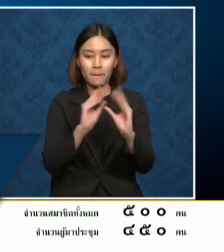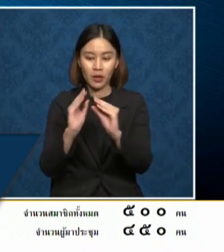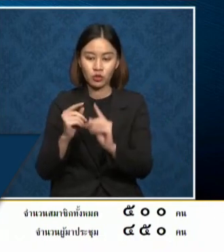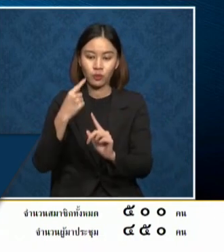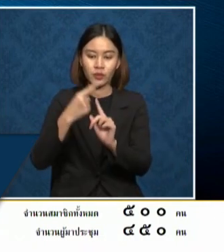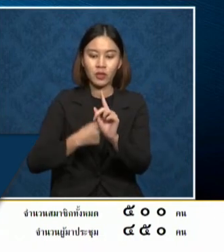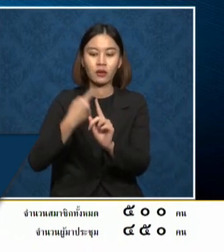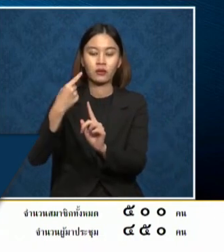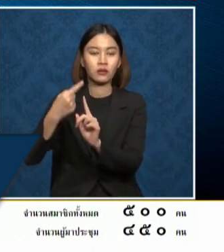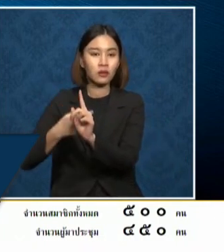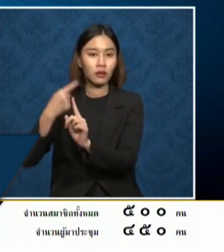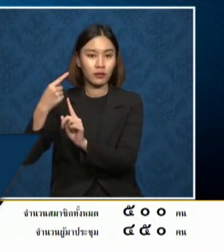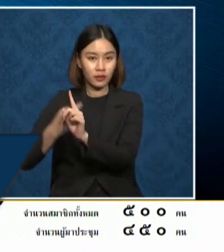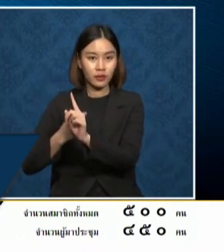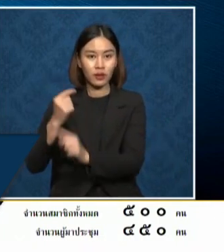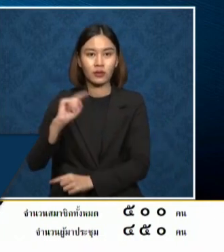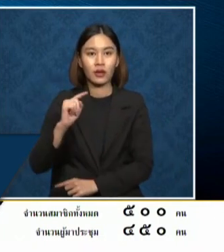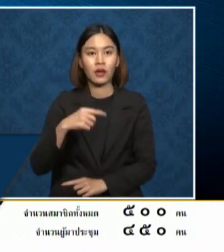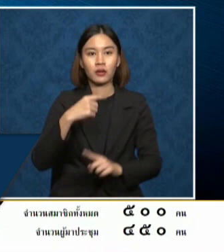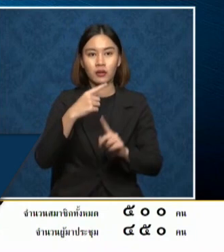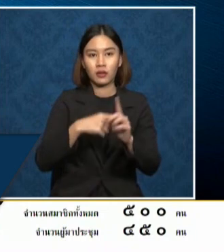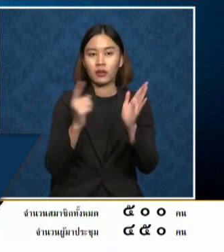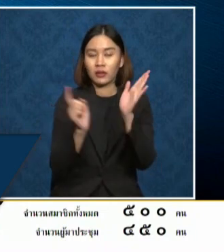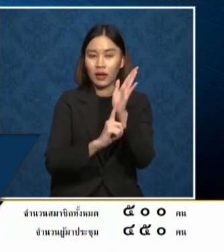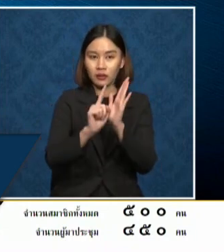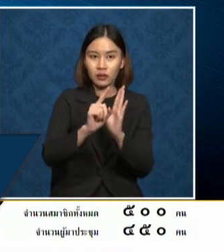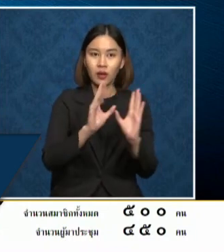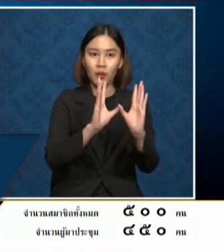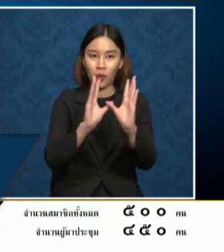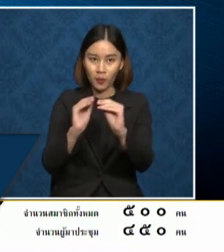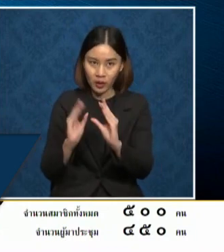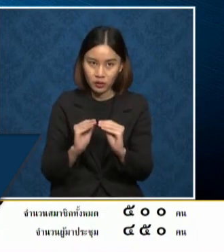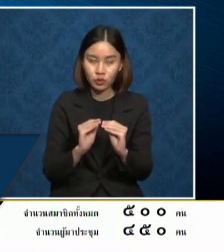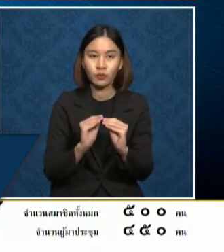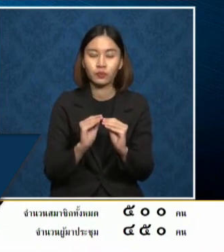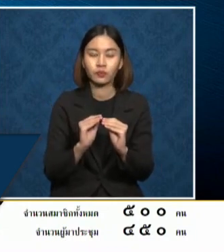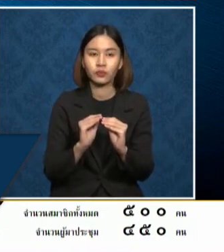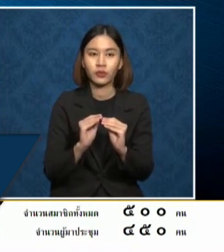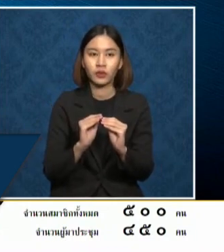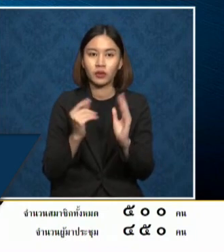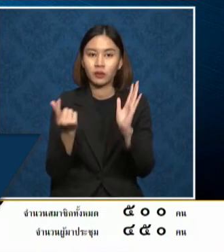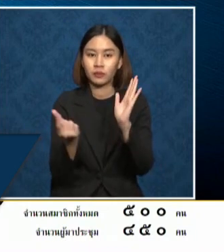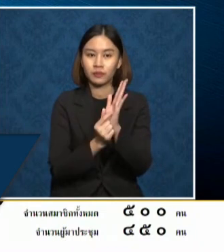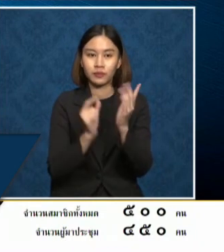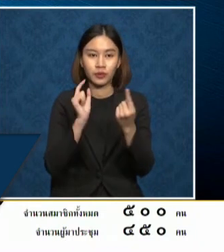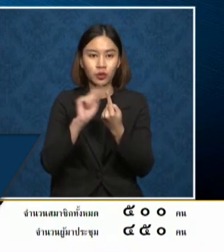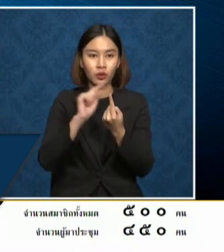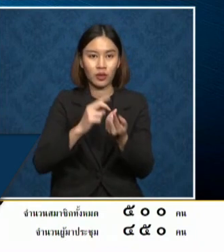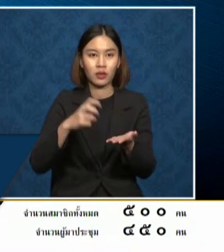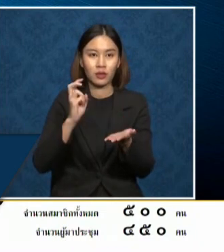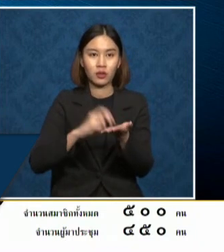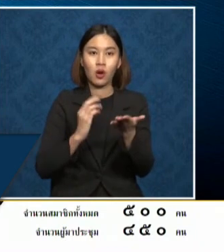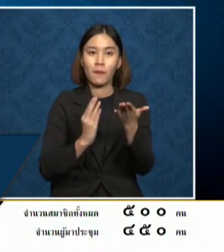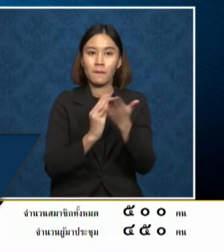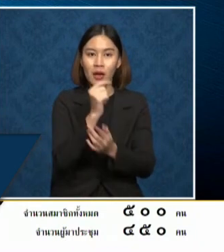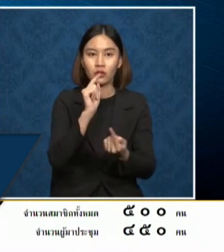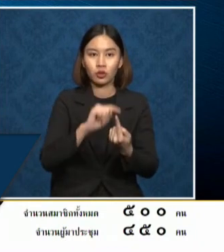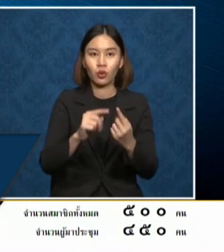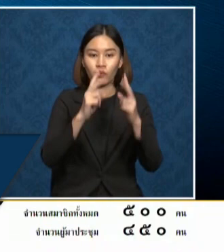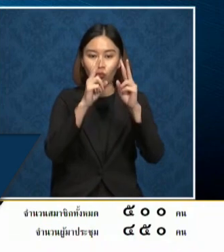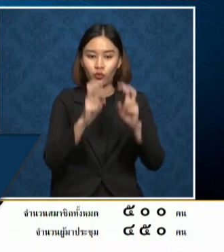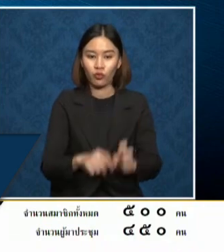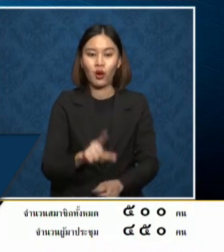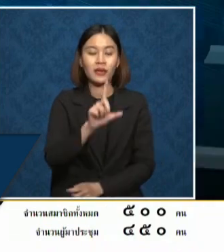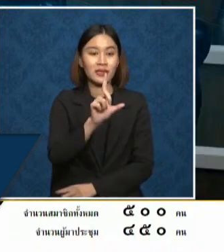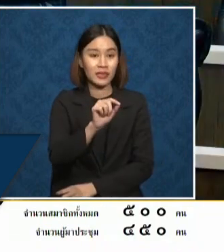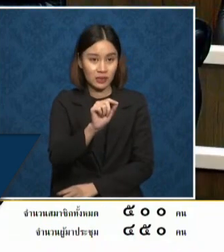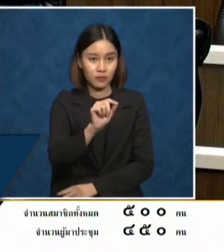เดือนน่ะค่ะก็คือ 1ครั้งเนี่ยจะมีการประชุมให้บรรจุในเรื่องของการอนุมัติได้แค่ 20เรื่องต่อ